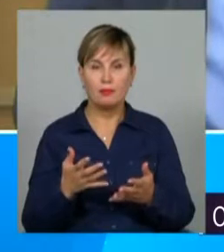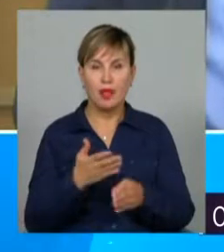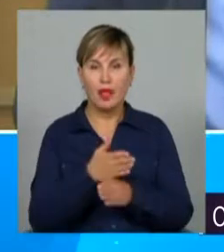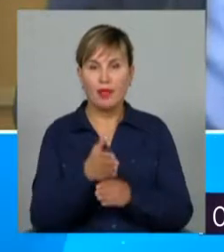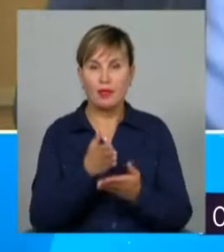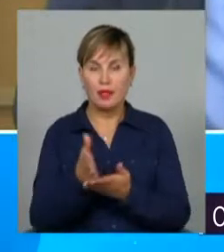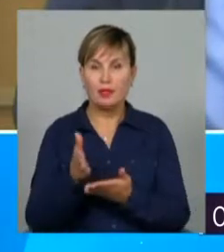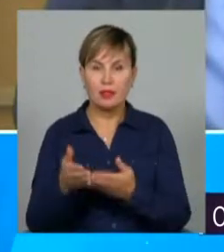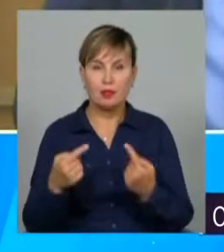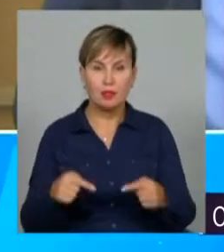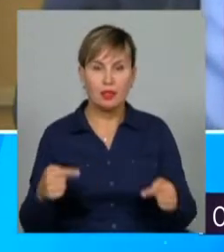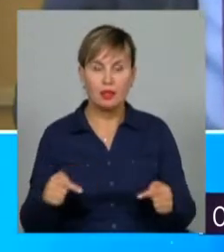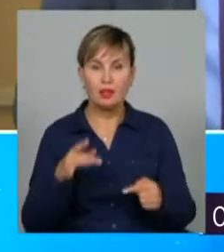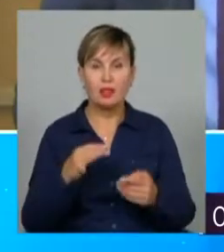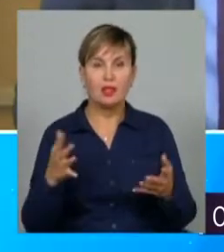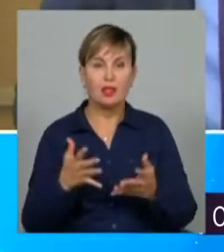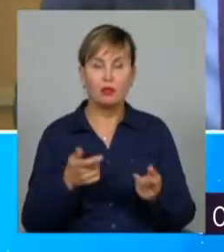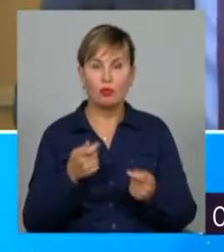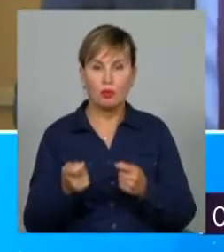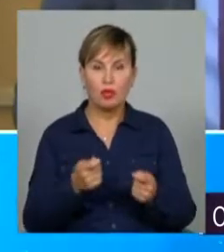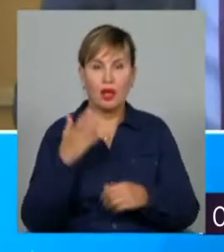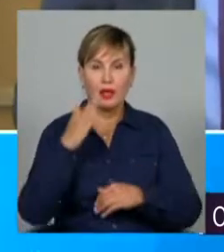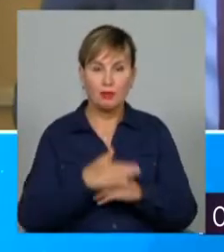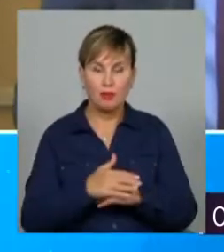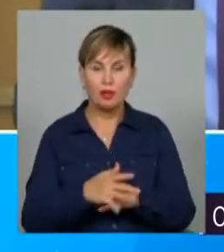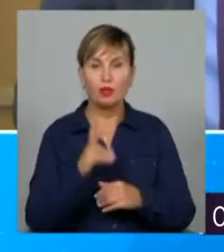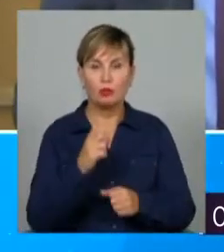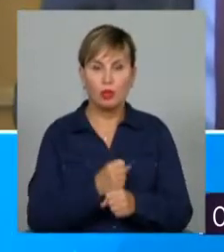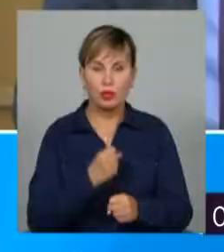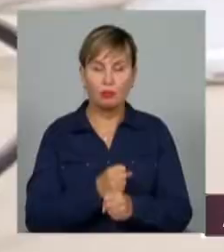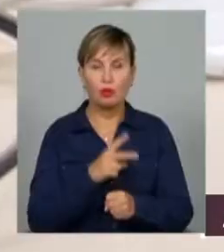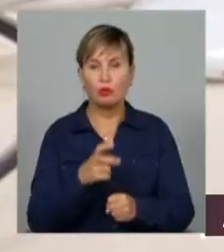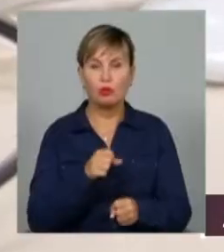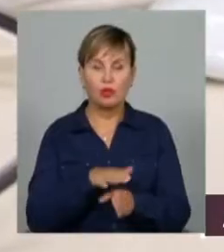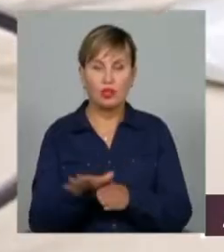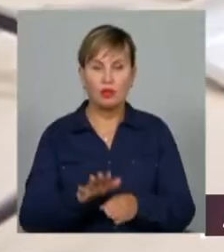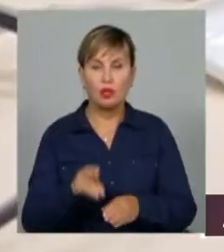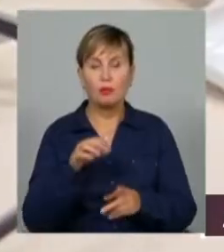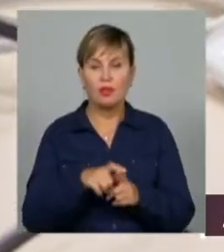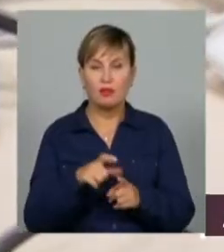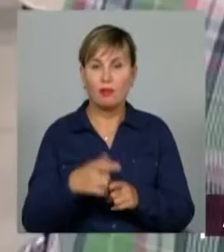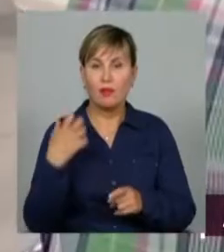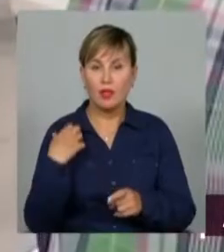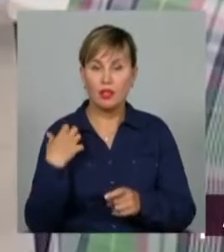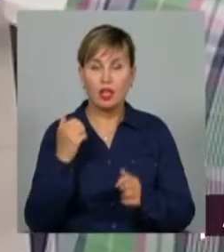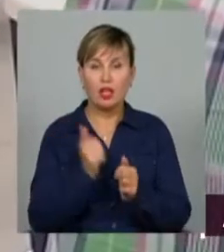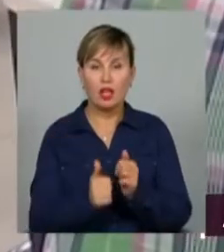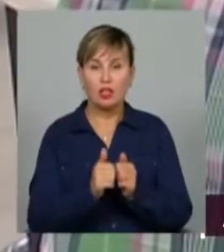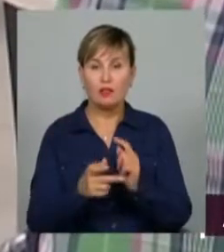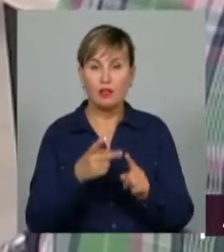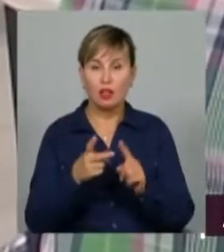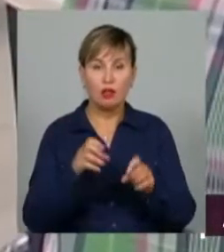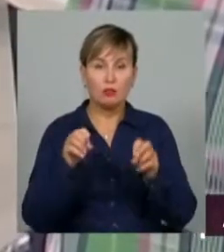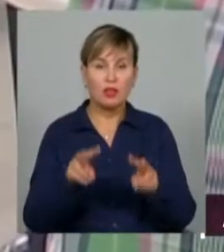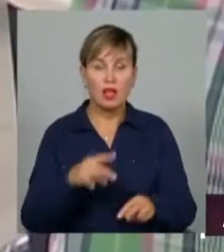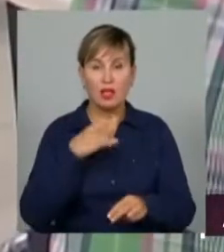отраслям, секторам. Какие управления, акиматы, кто отработал, кто не отработал. По словам градоначальника, каждый второй